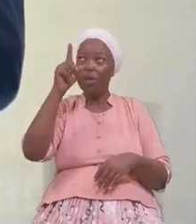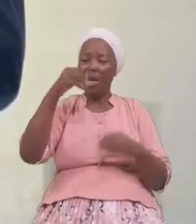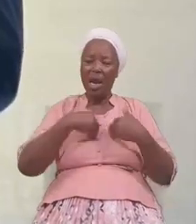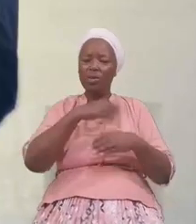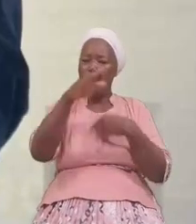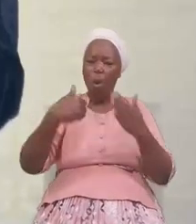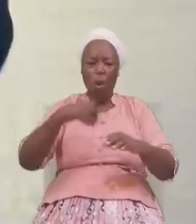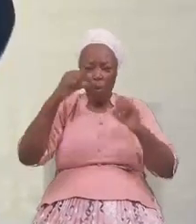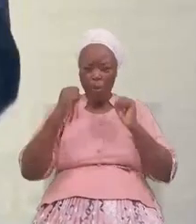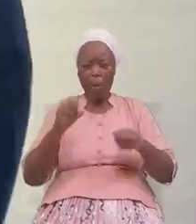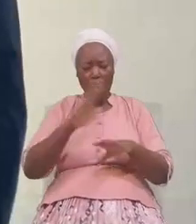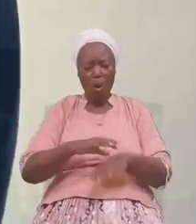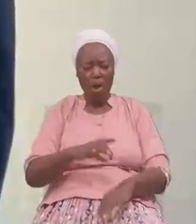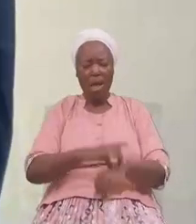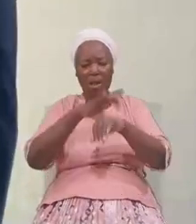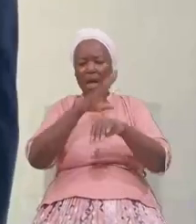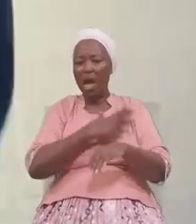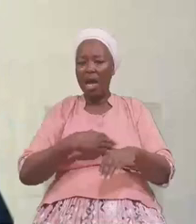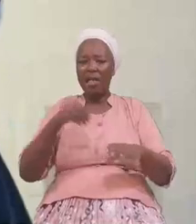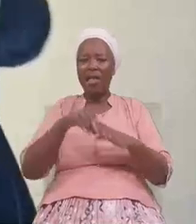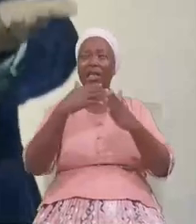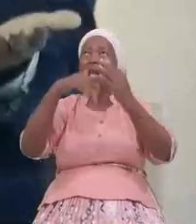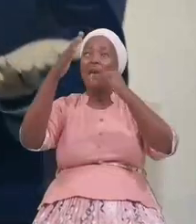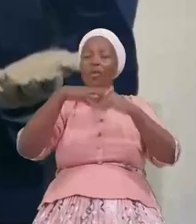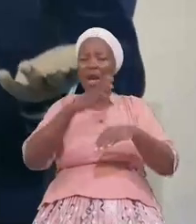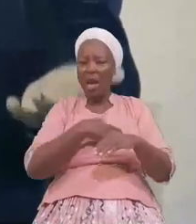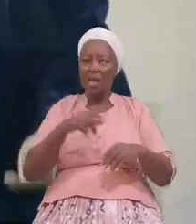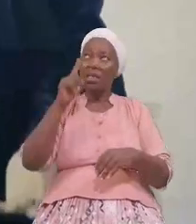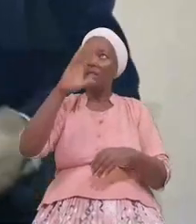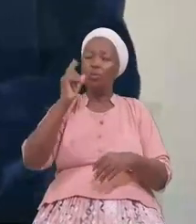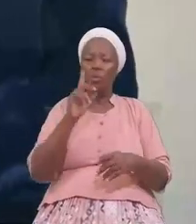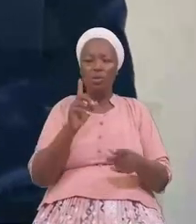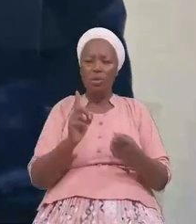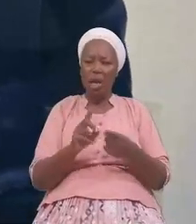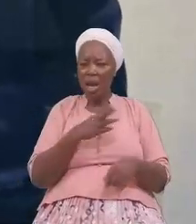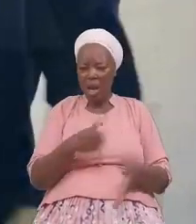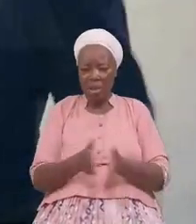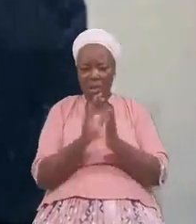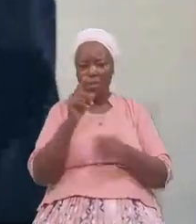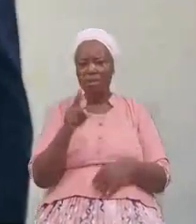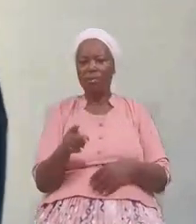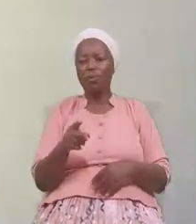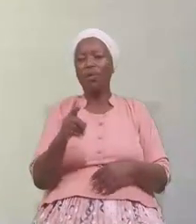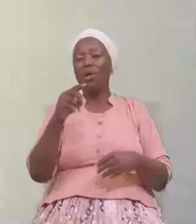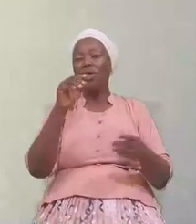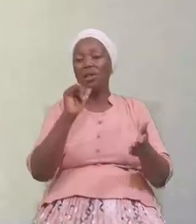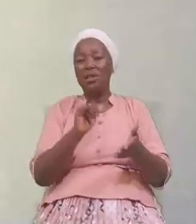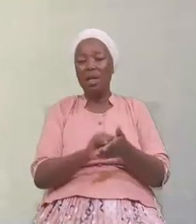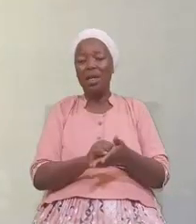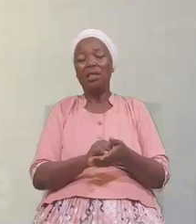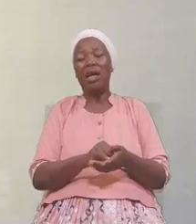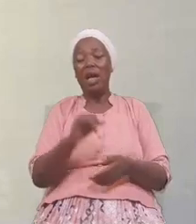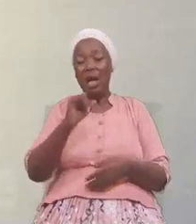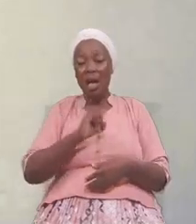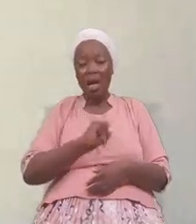la terre et dans les cieux. Et c'est lui qui te demande, je serai guéri.